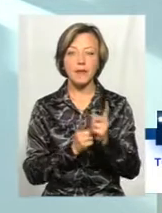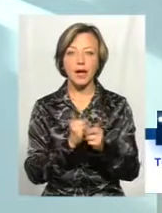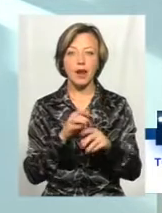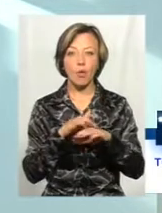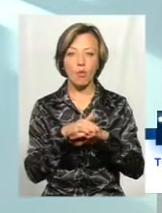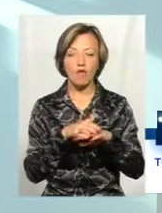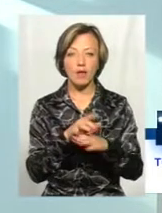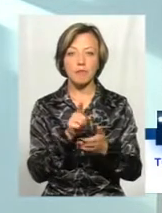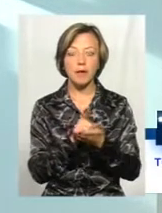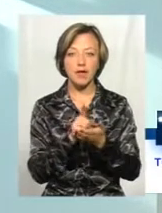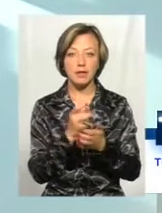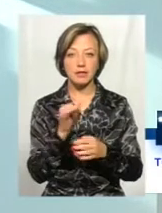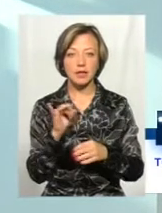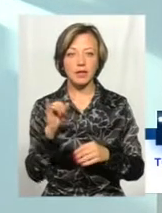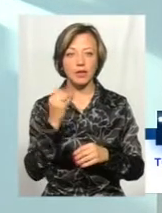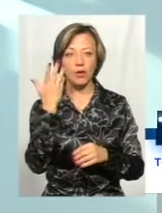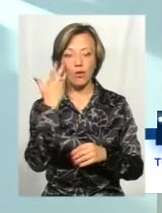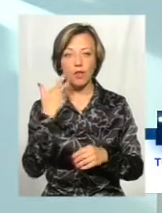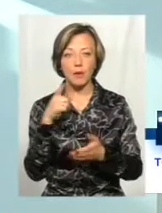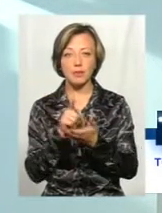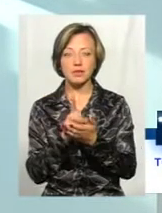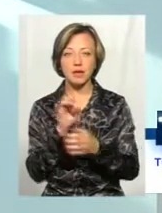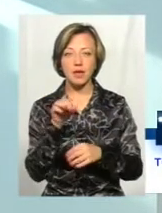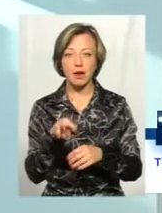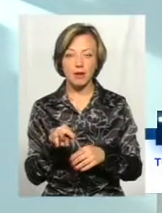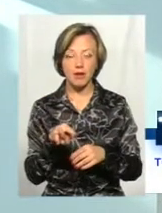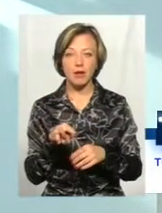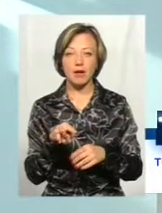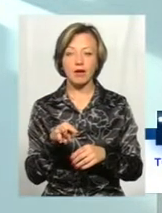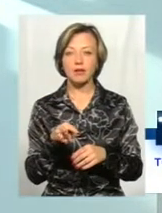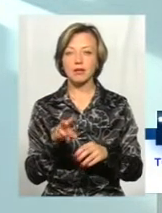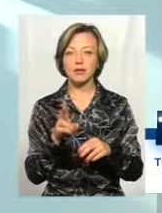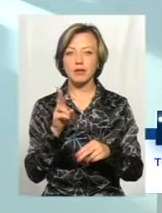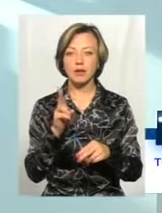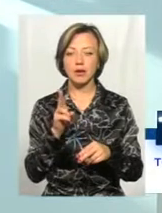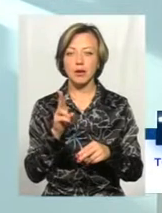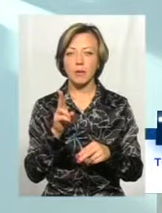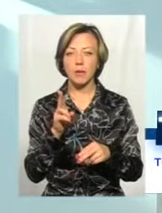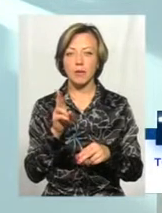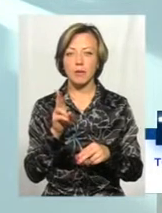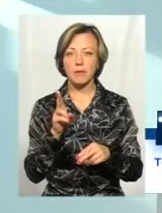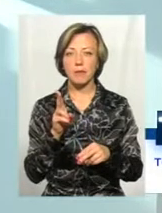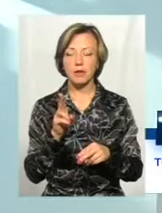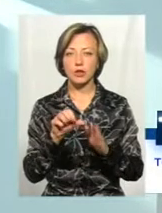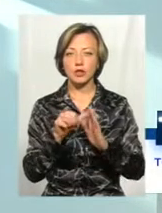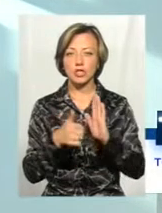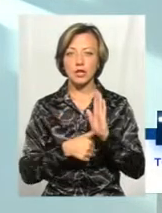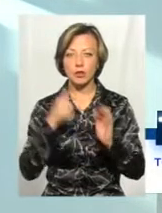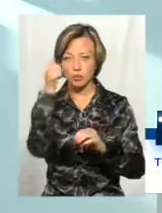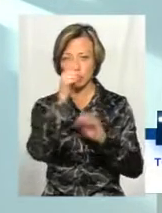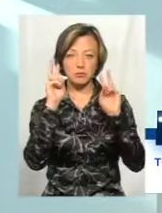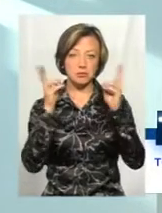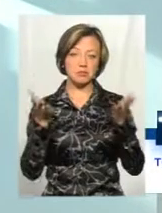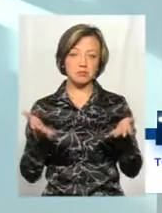коли пенсіонерам перестануть обіжати? В 16-му році пожимали плечима,